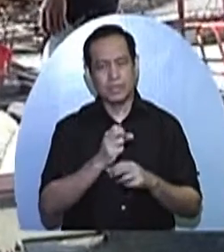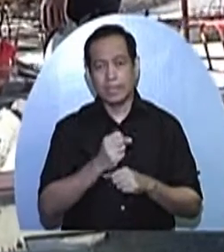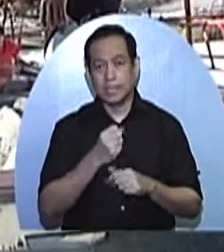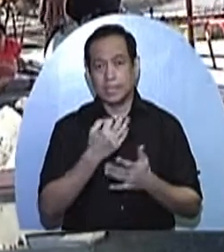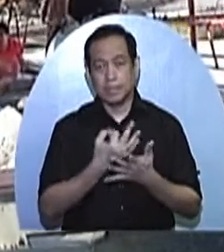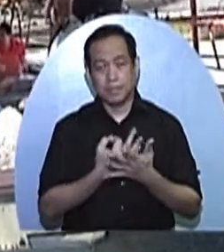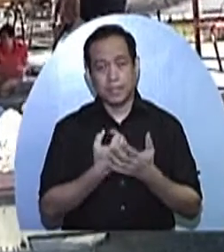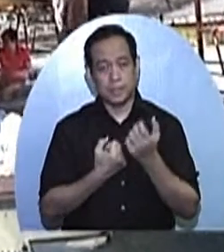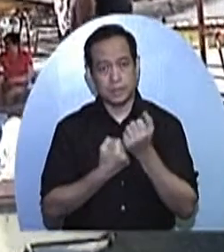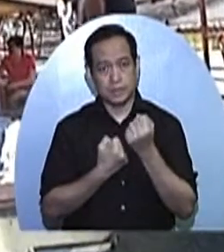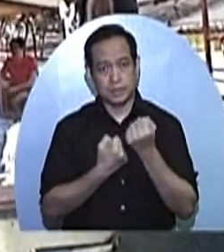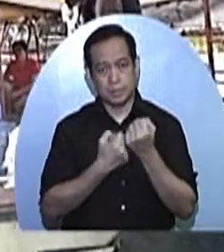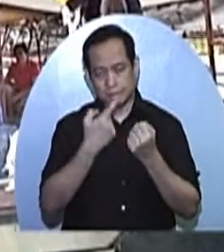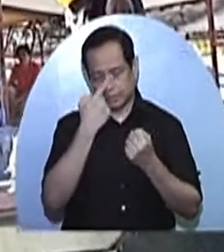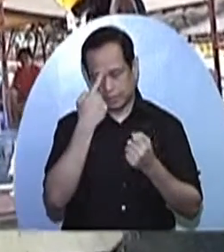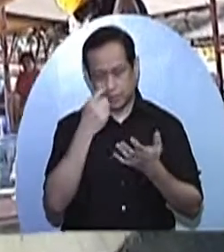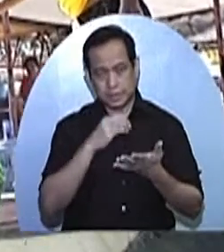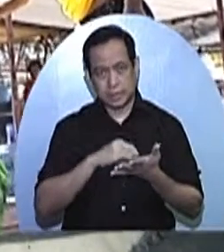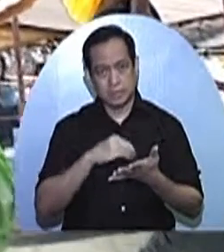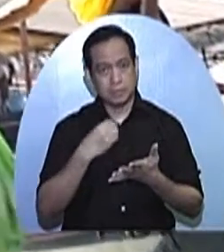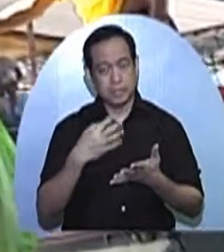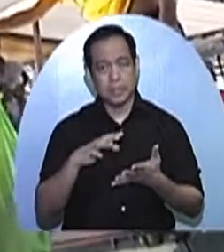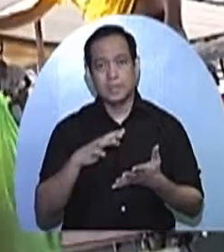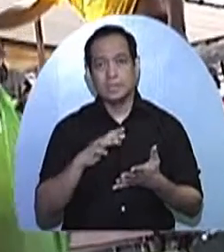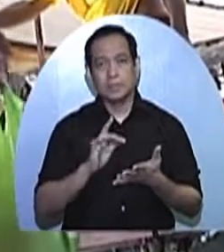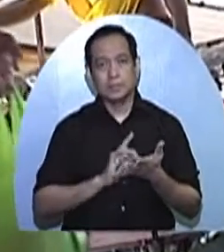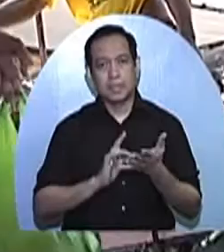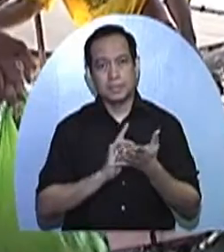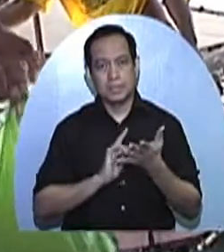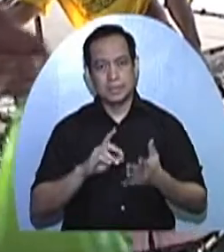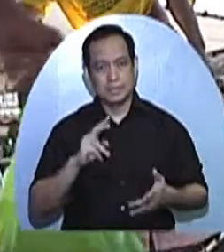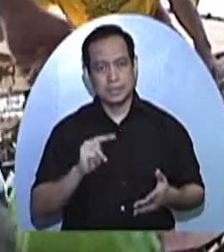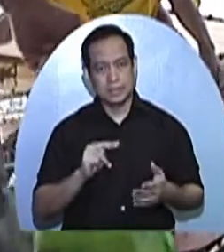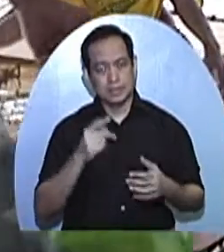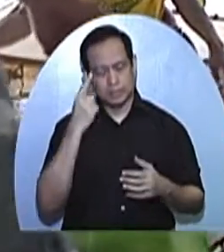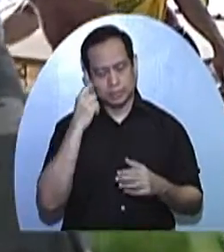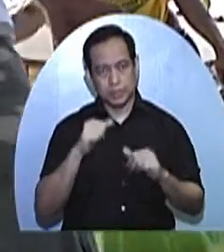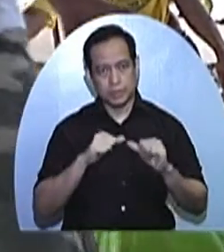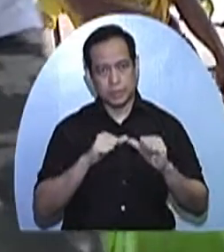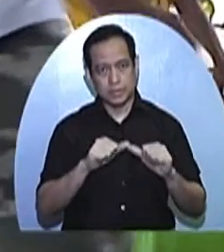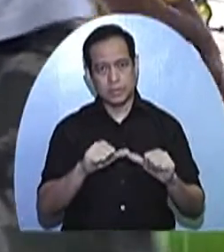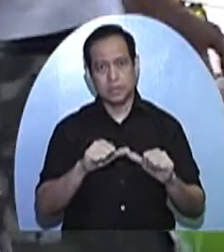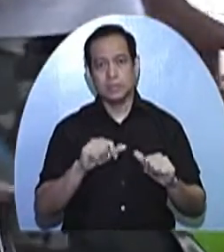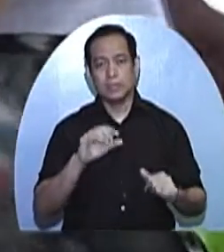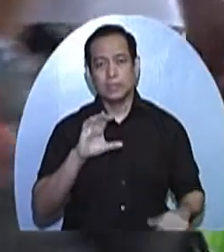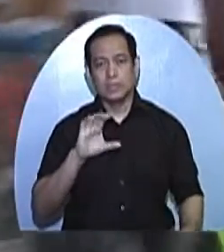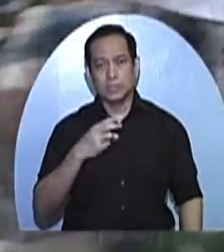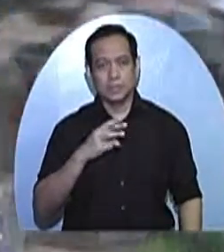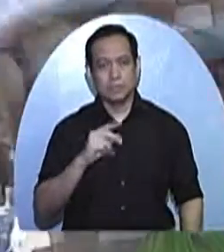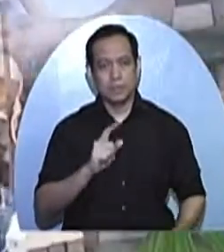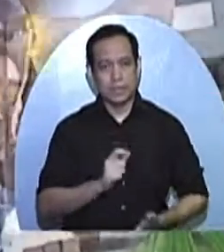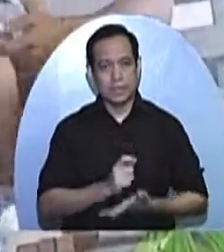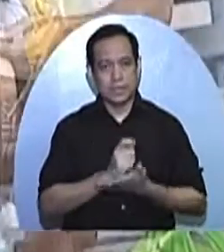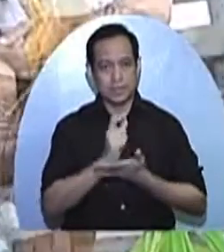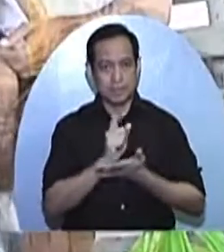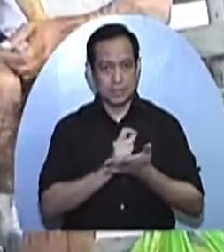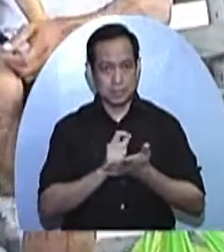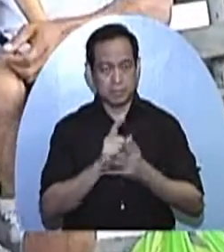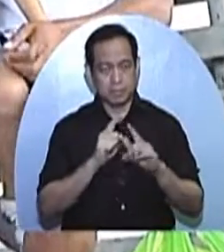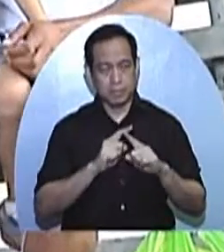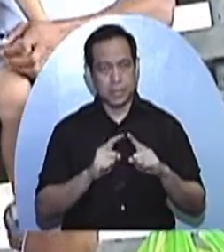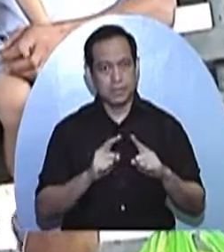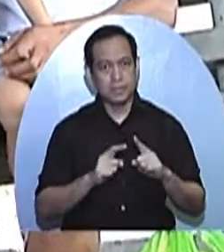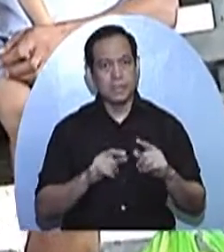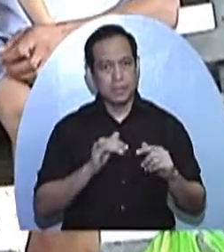ng pondo dahil sa halaga ng mga gamot na kailangan para sa tuloy-tuloy na chemotherapy treatment ni Ryan. Ngunit